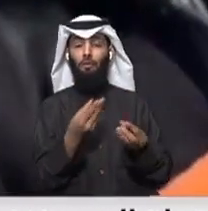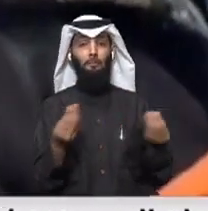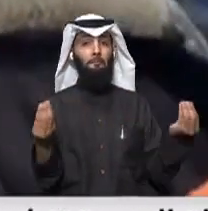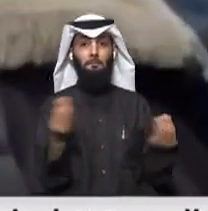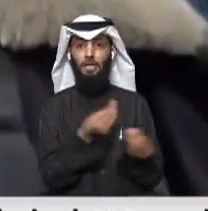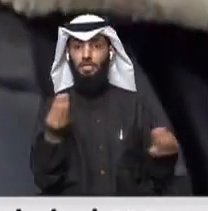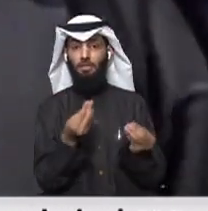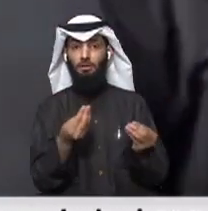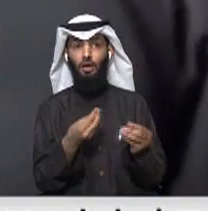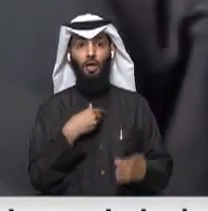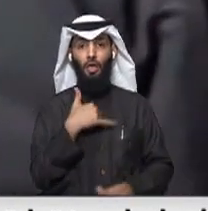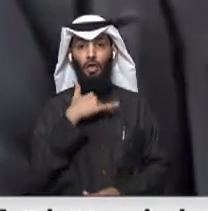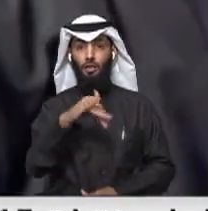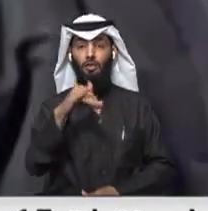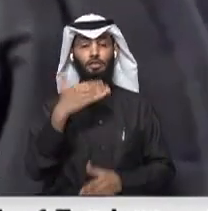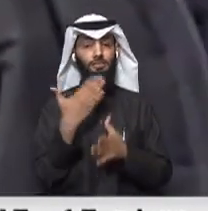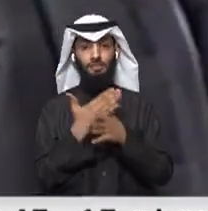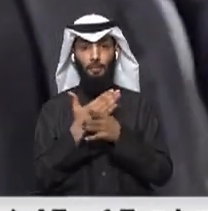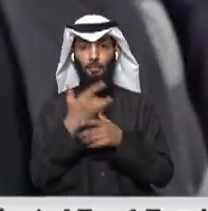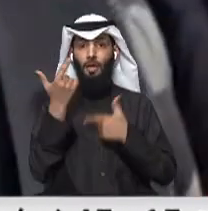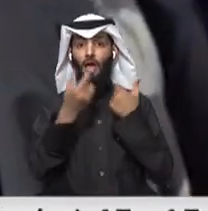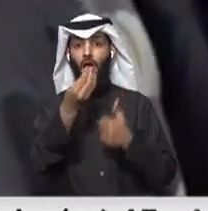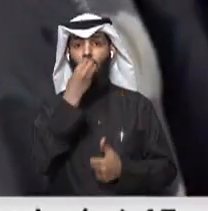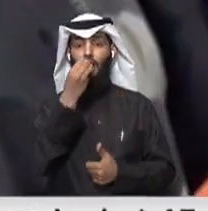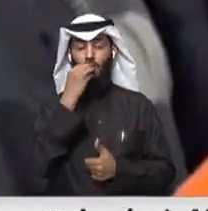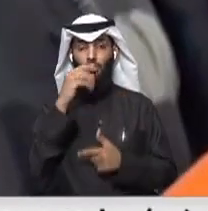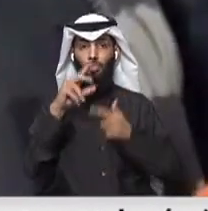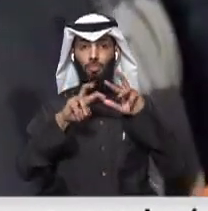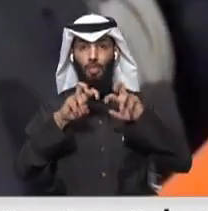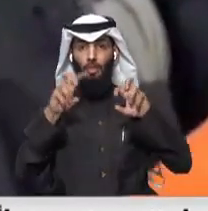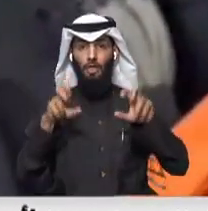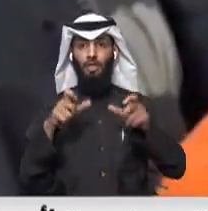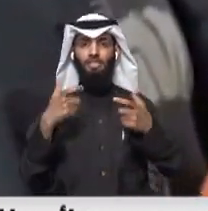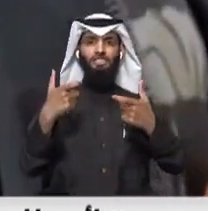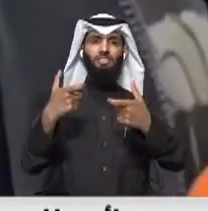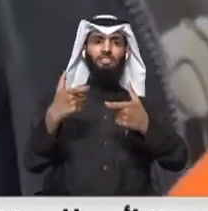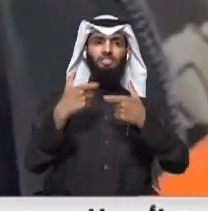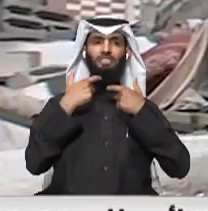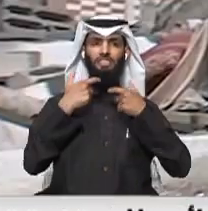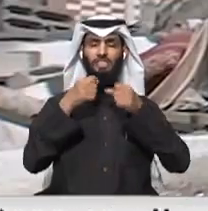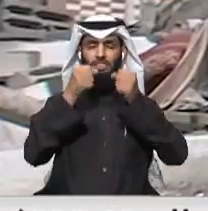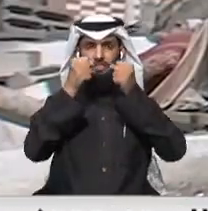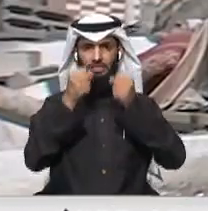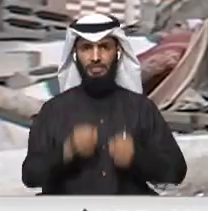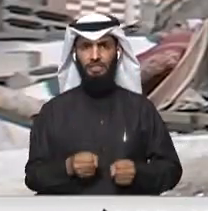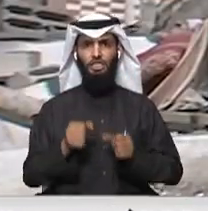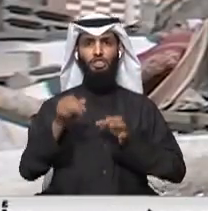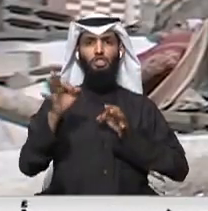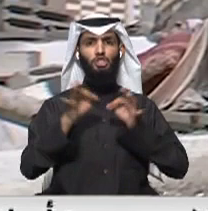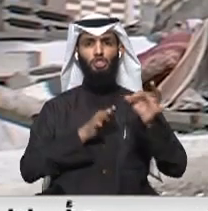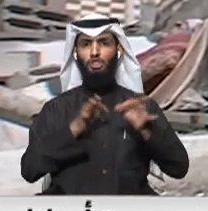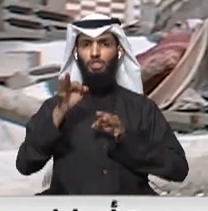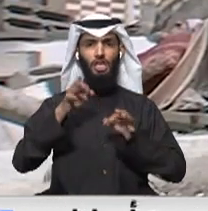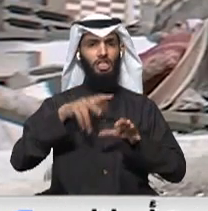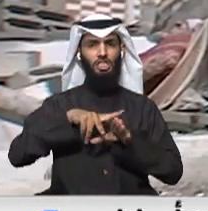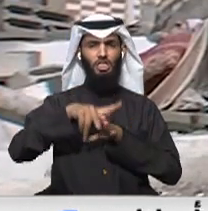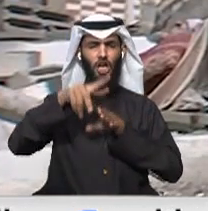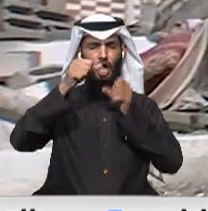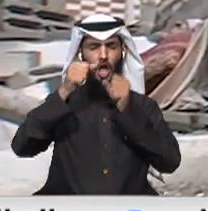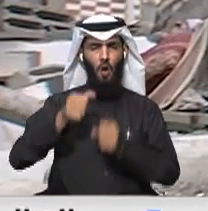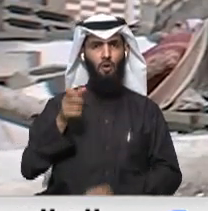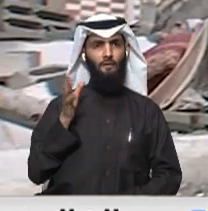خرجوا من اجل ان يبحثوا عن قوت يومهم في ظل حصار، في ظل قتل، في ظل سياسه اجراميه.